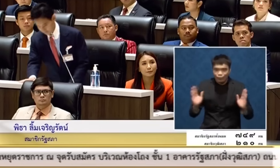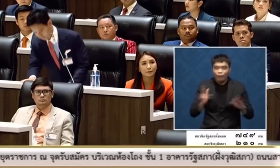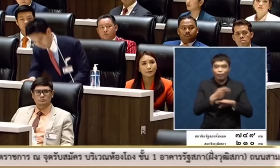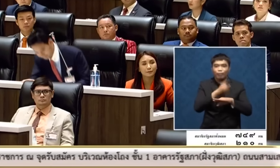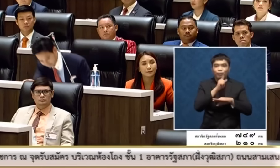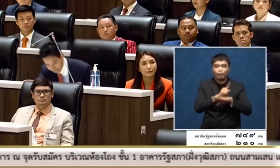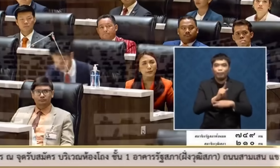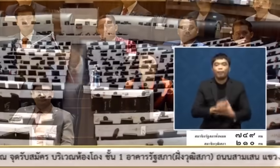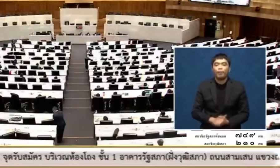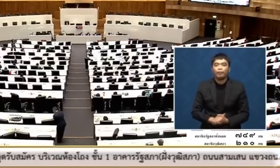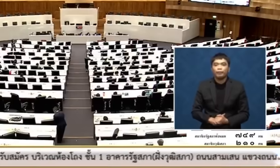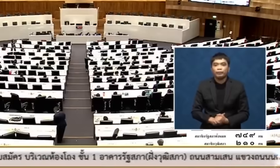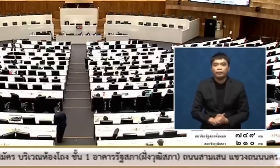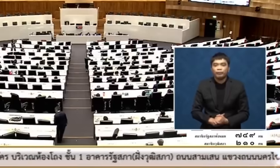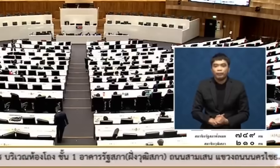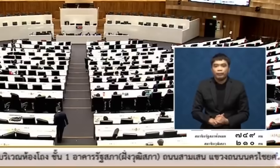ครับ